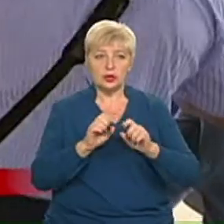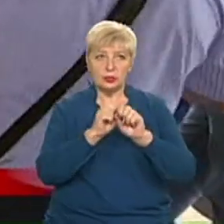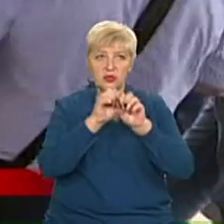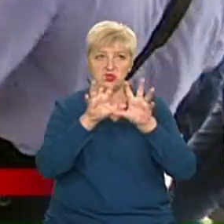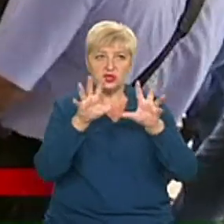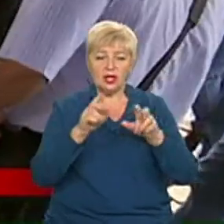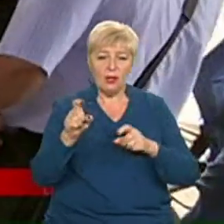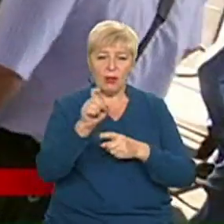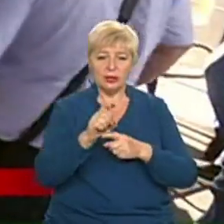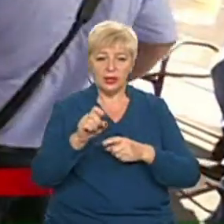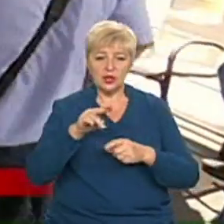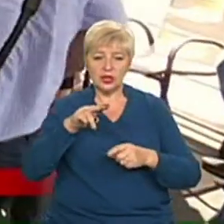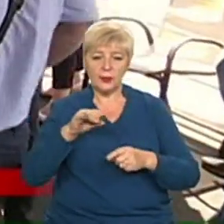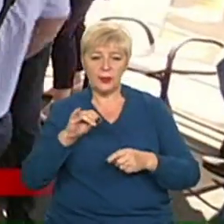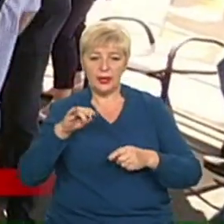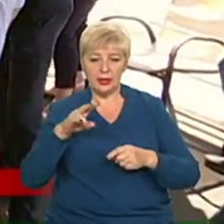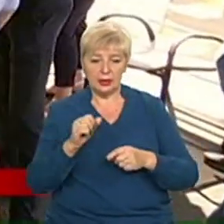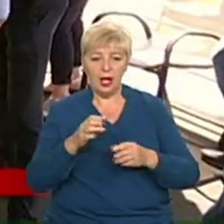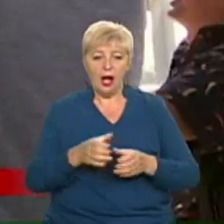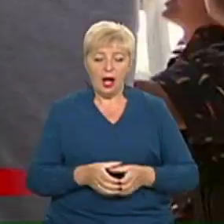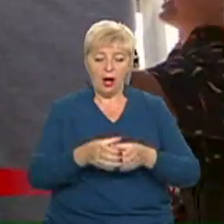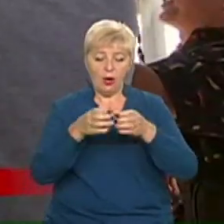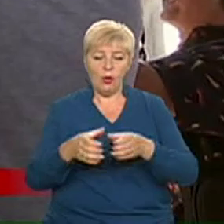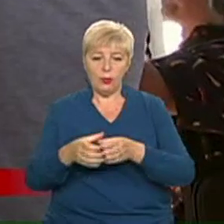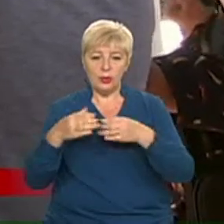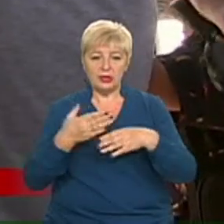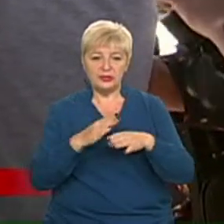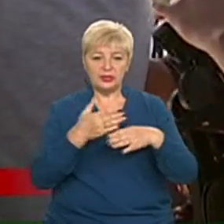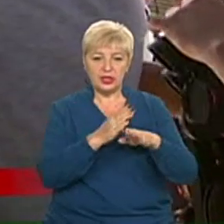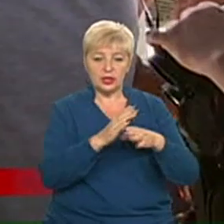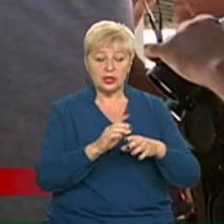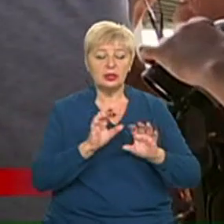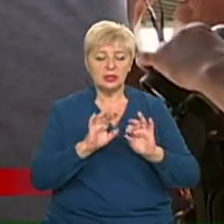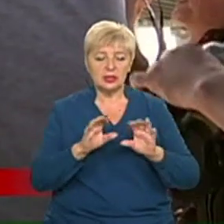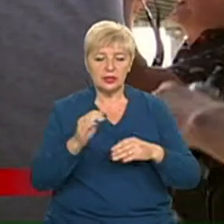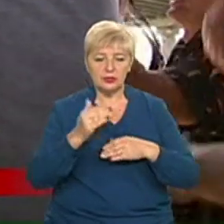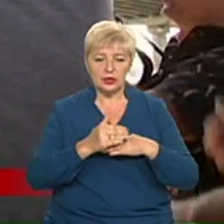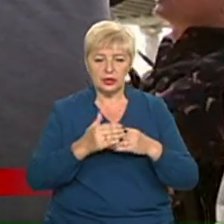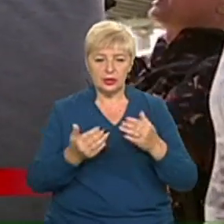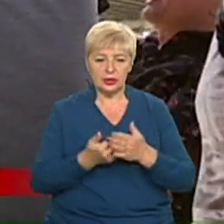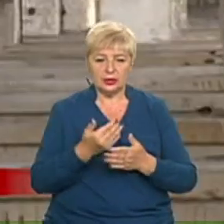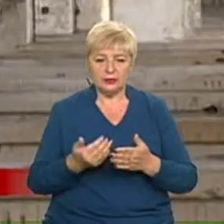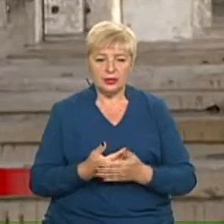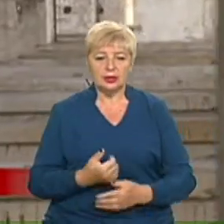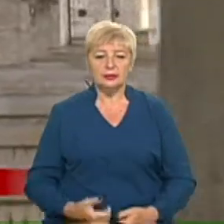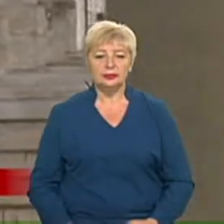монтажна піна, а опори у тріщинах, розкажемо у вечірніх випусках «Деталей».